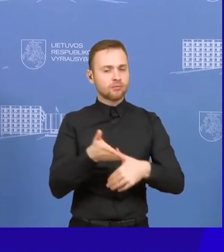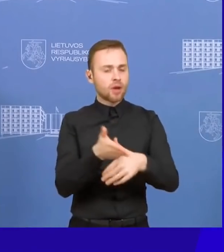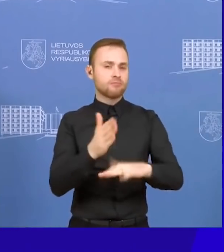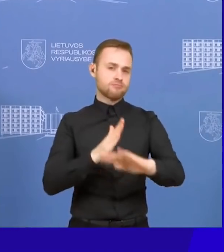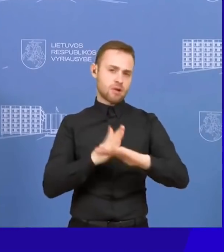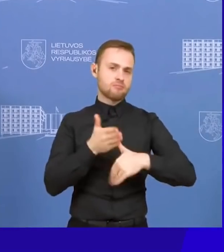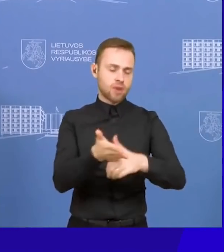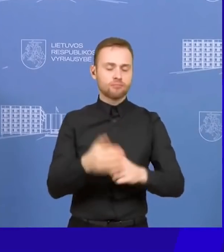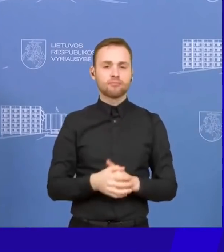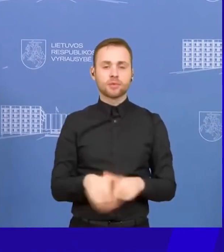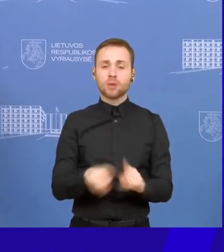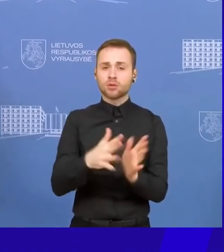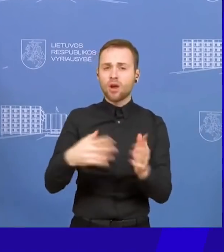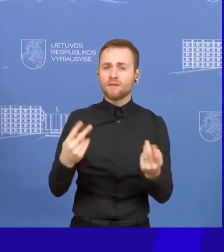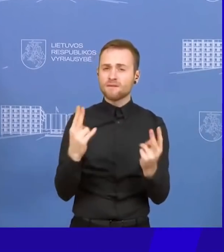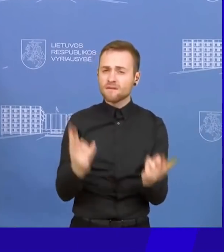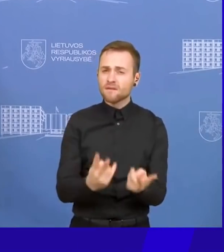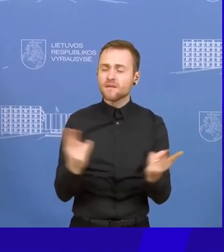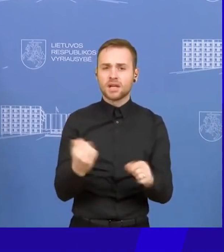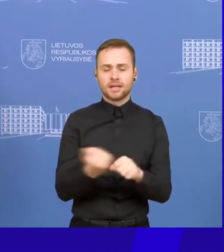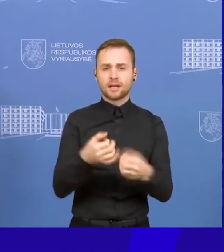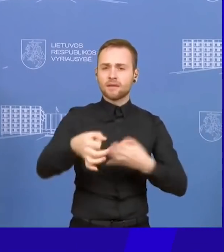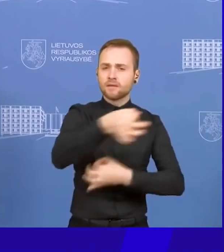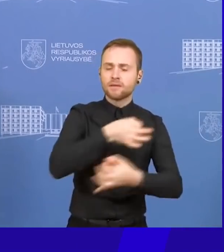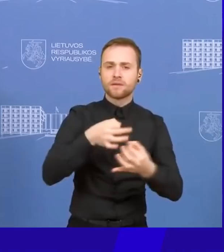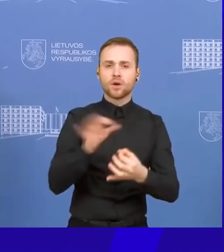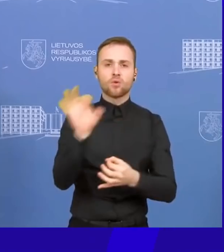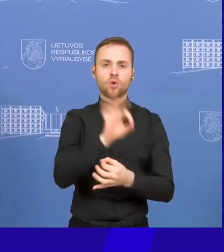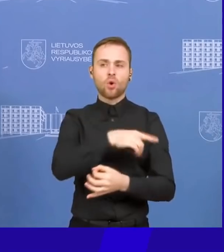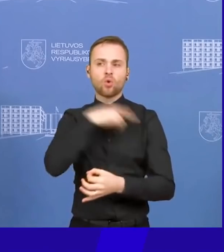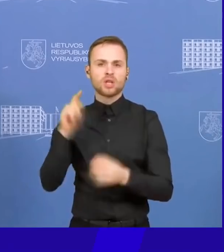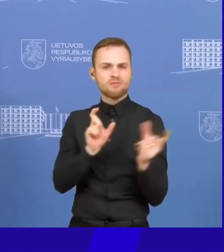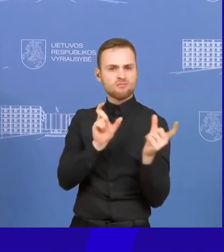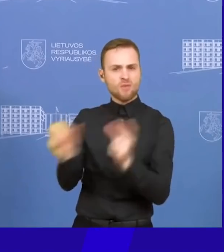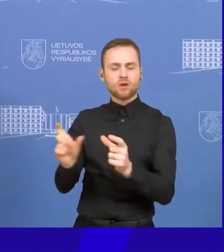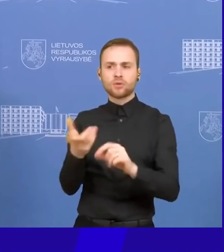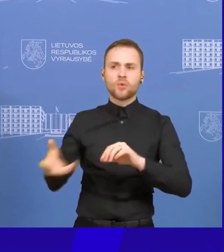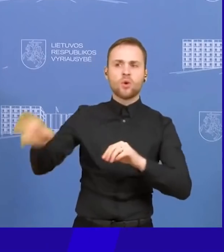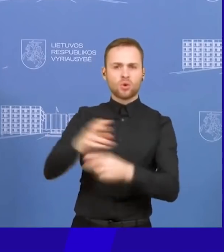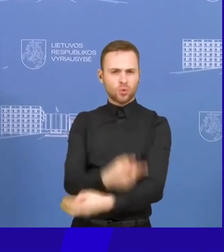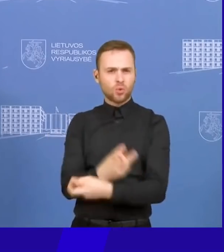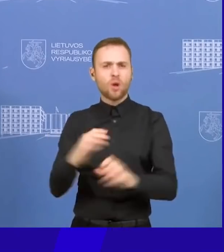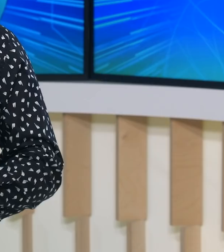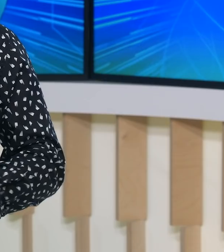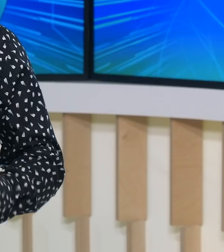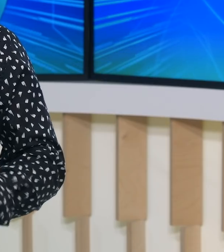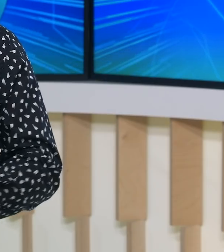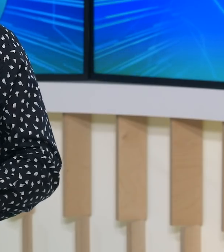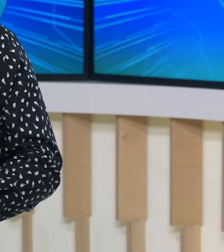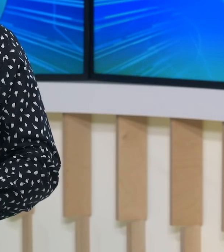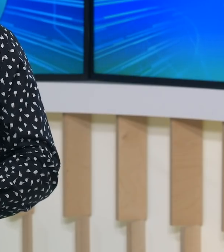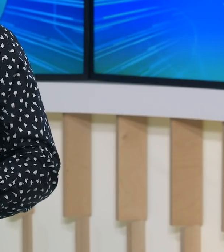Turime ir toliau diskutuoti, kaip netgi stiprinti sankcijas Rusijai, visiškai sutinku su jomis.